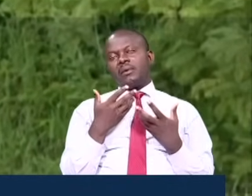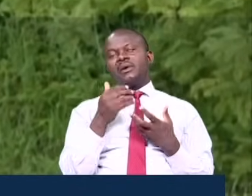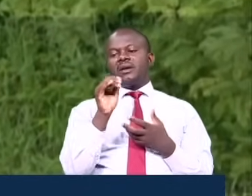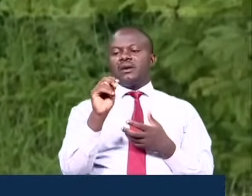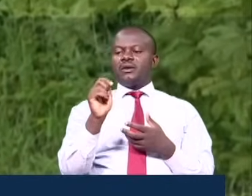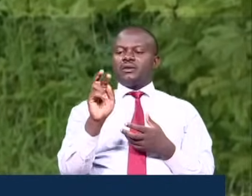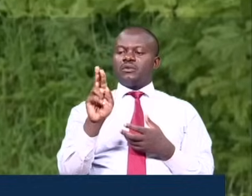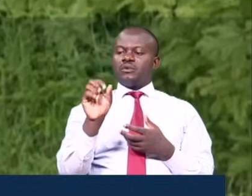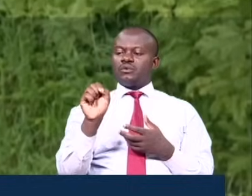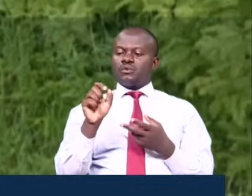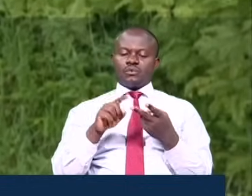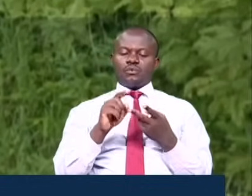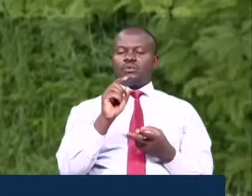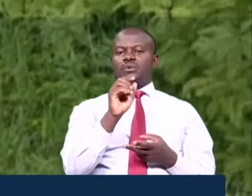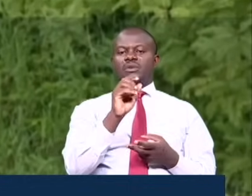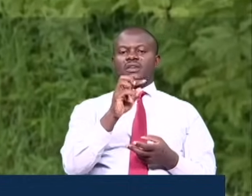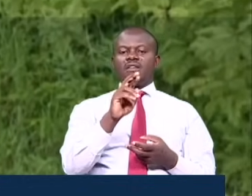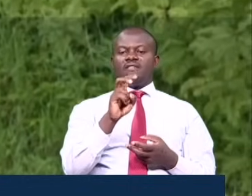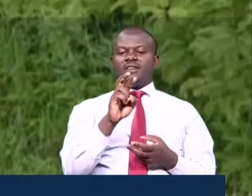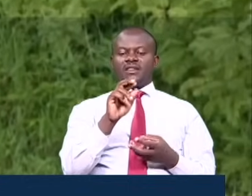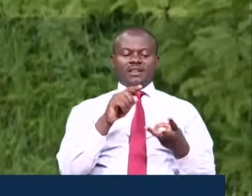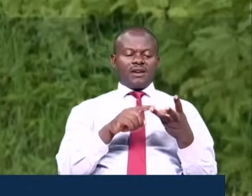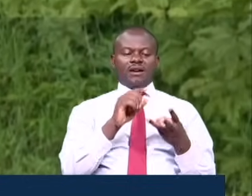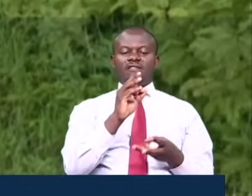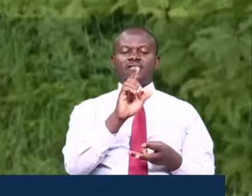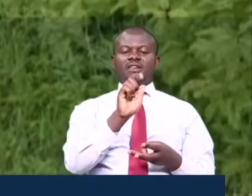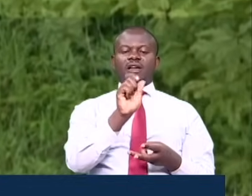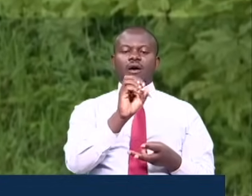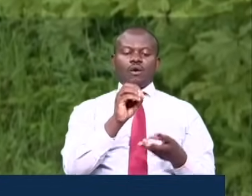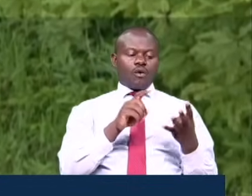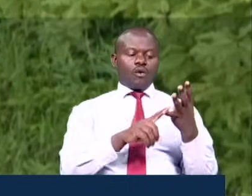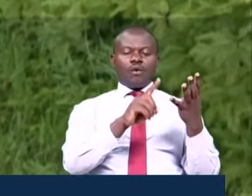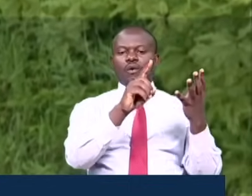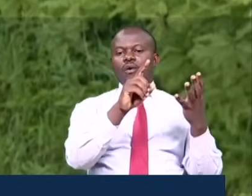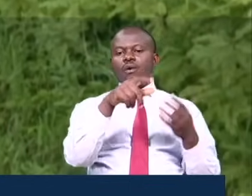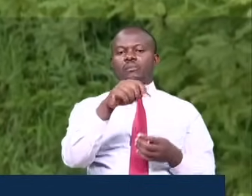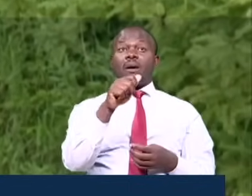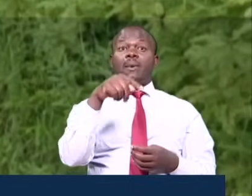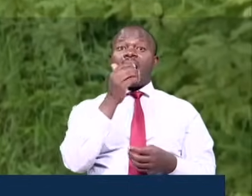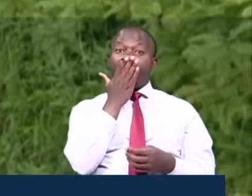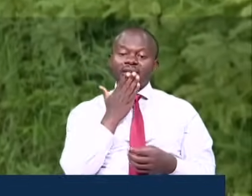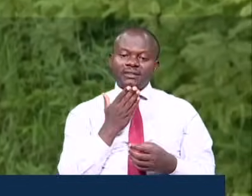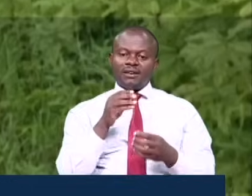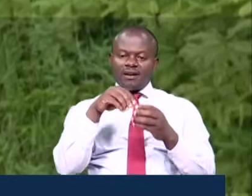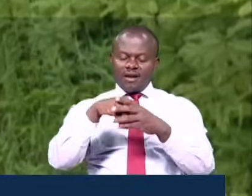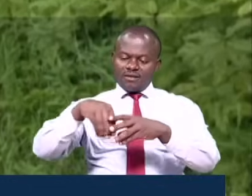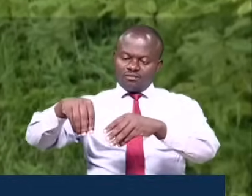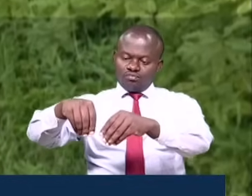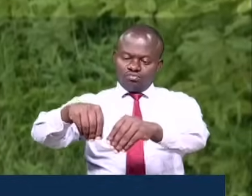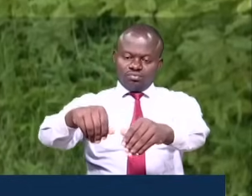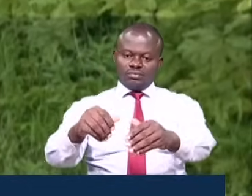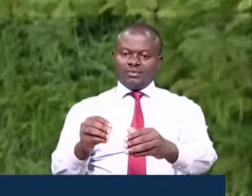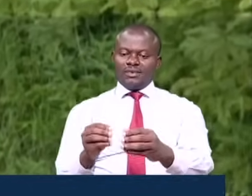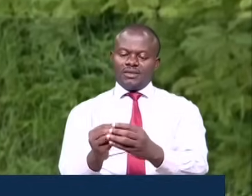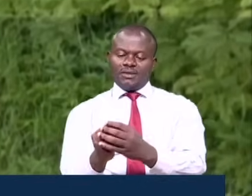ari gereveria niba ari firawo niba ari binyomoro niba ari amapapayi nkajya muri zari ngagura baza nkawinaza. Amara